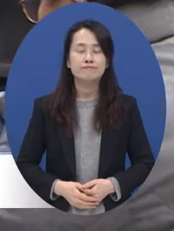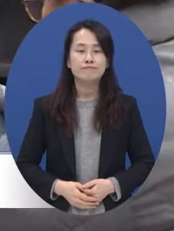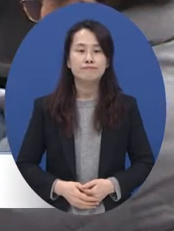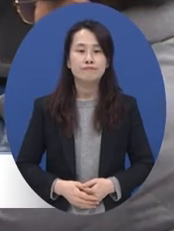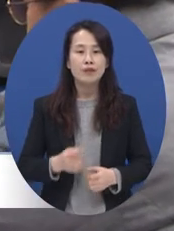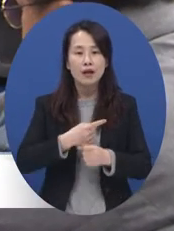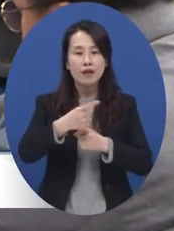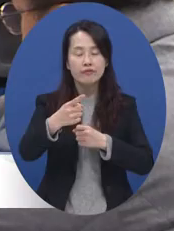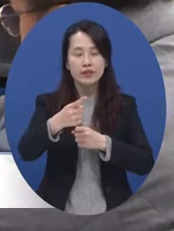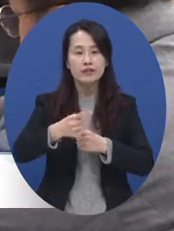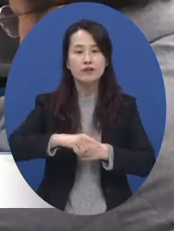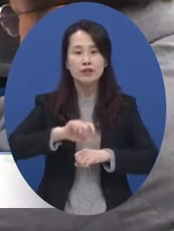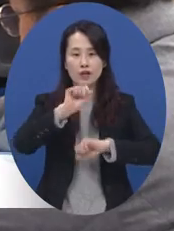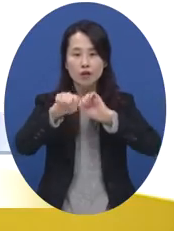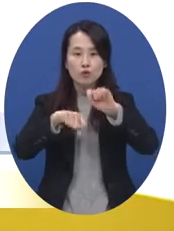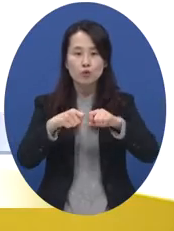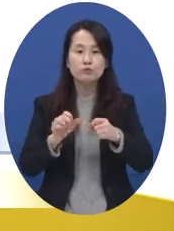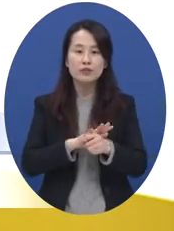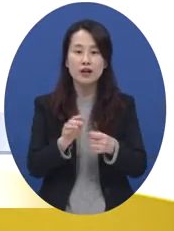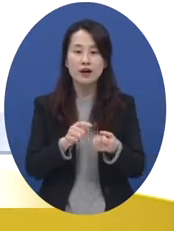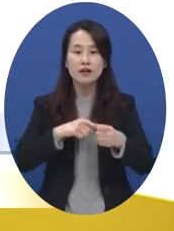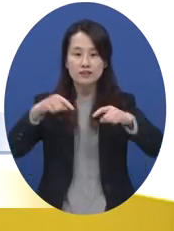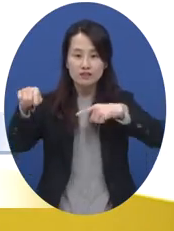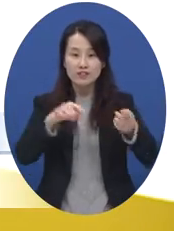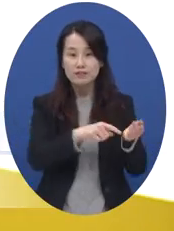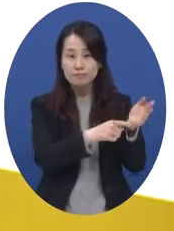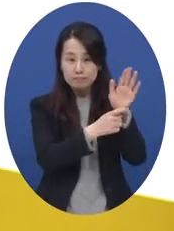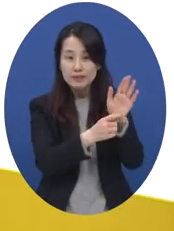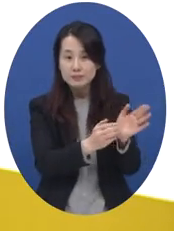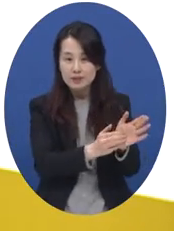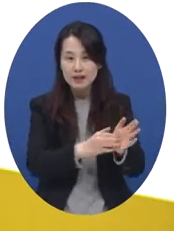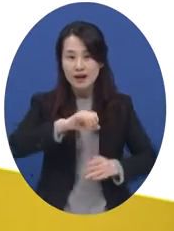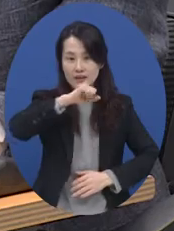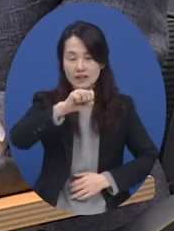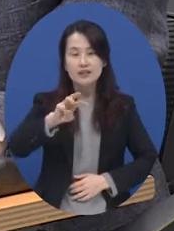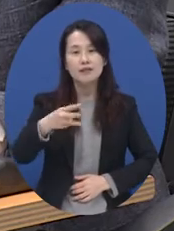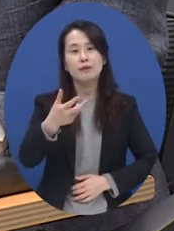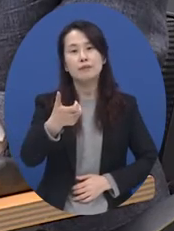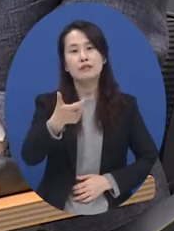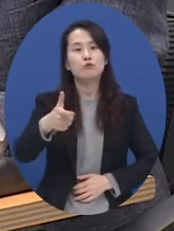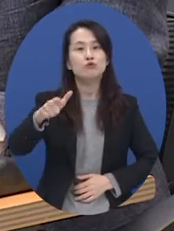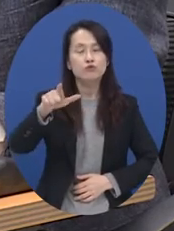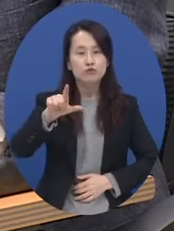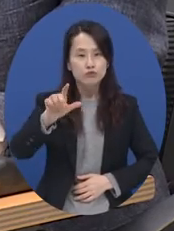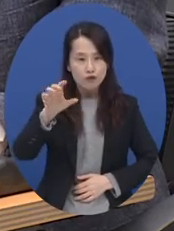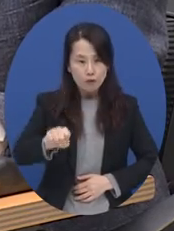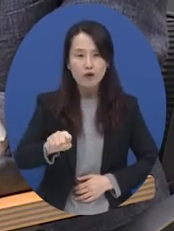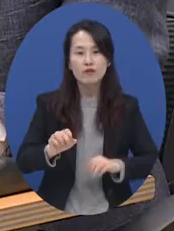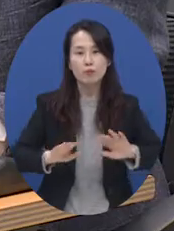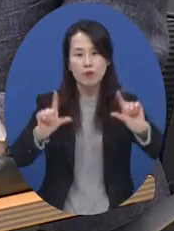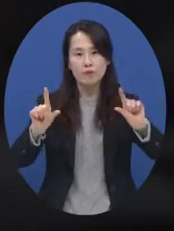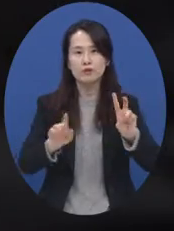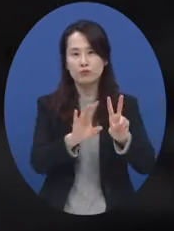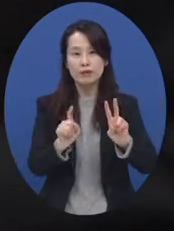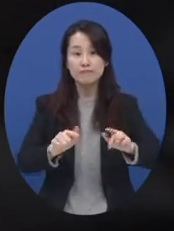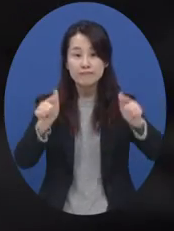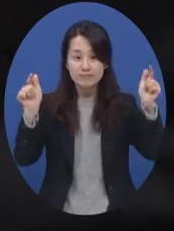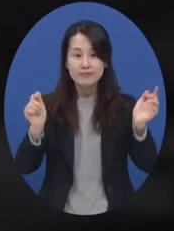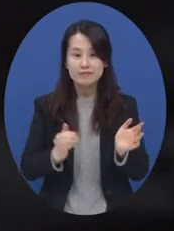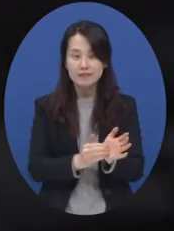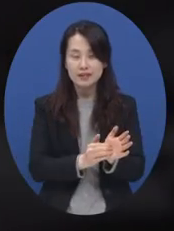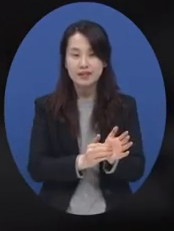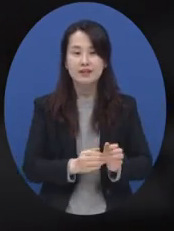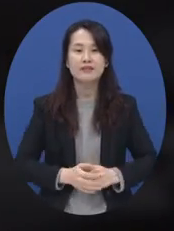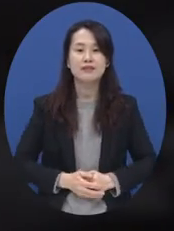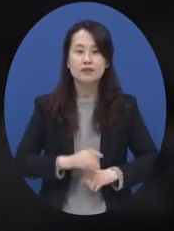경기도가 내년에 펼칠 동물사랑 정책을 발표했습니다 예상 규모는 386 억원으로 올해 보다 2배 많습니다